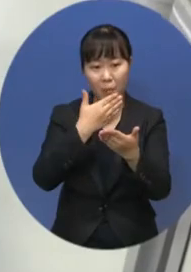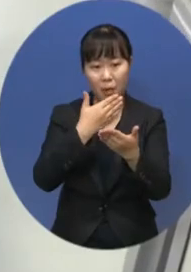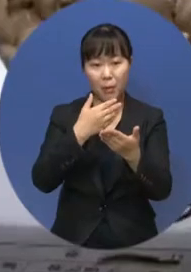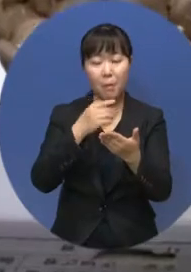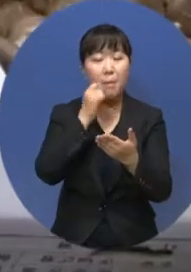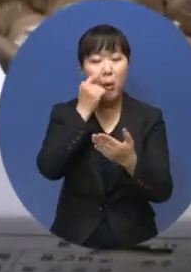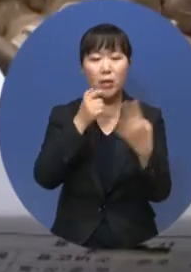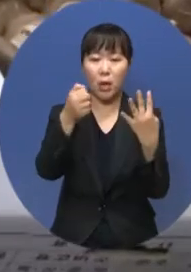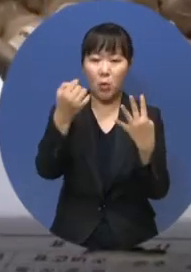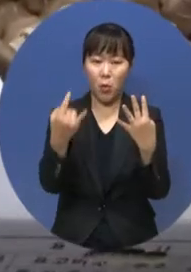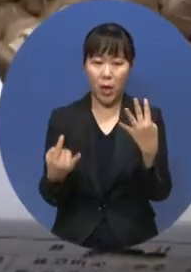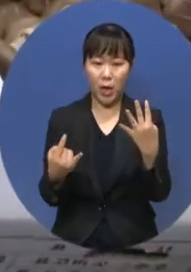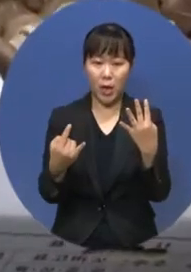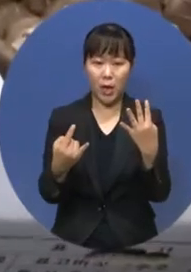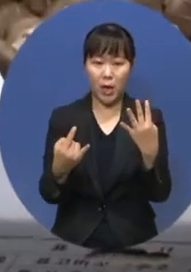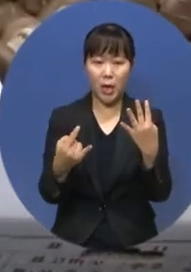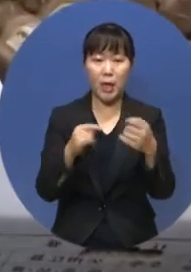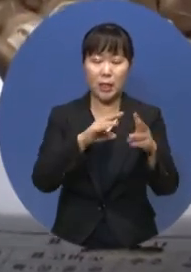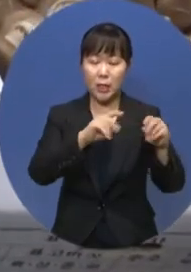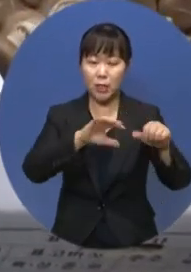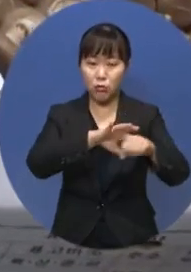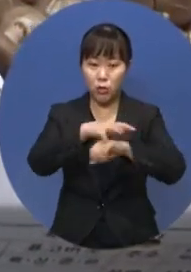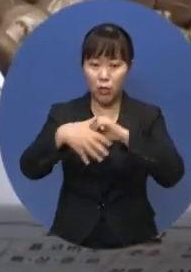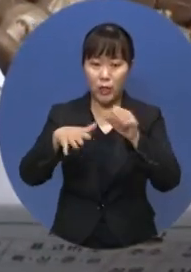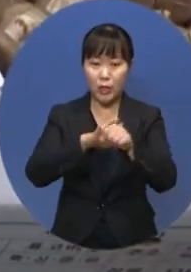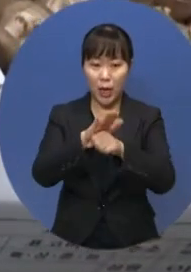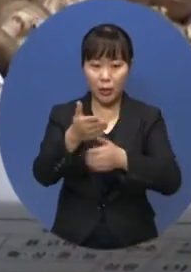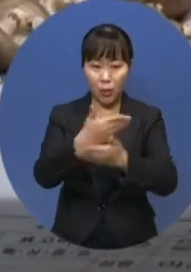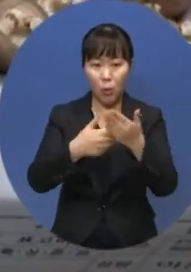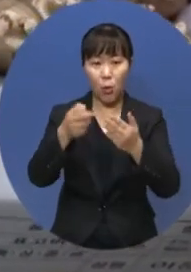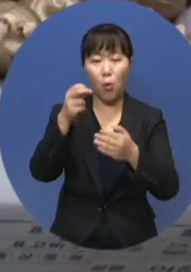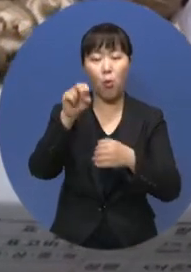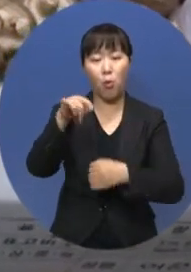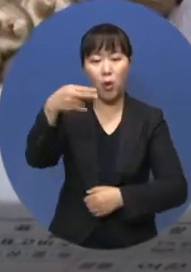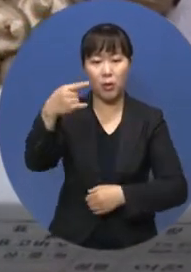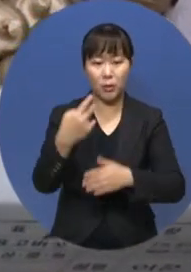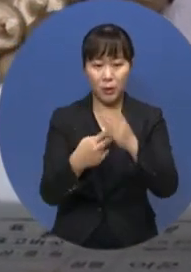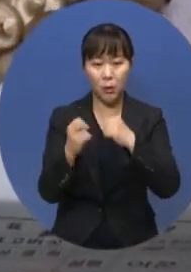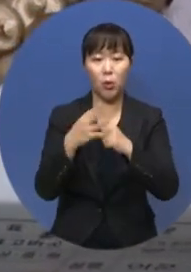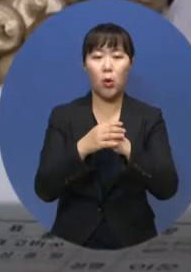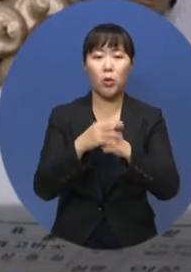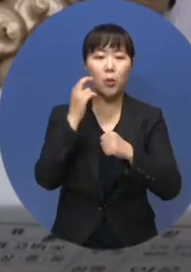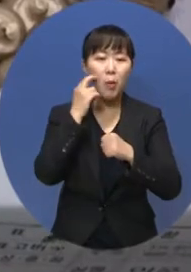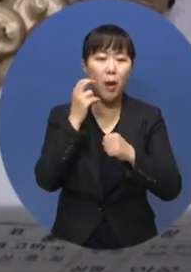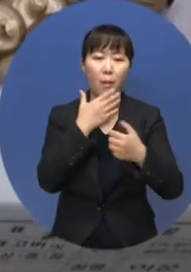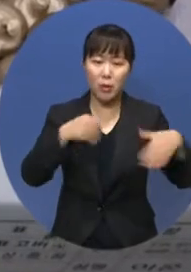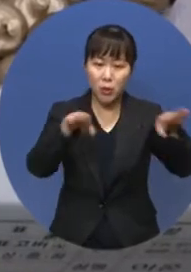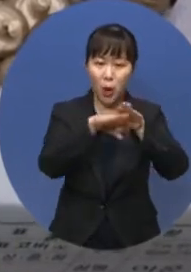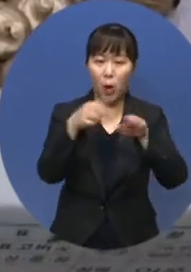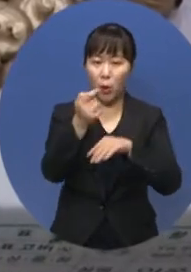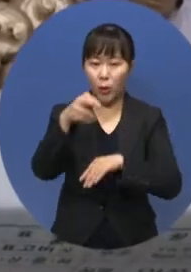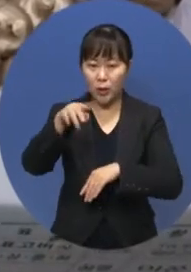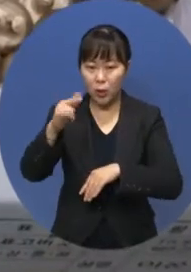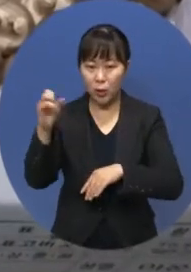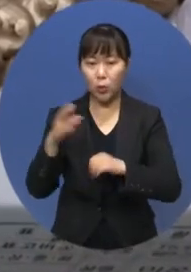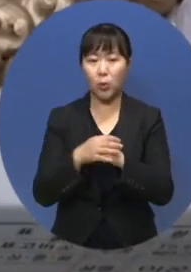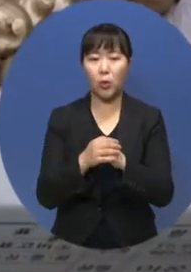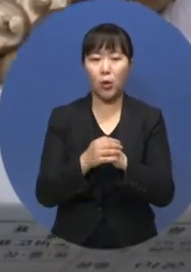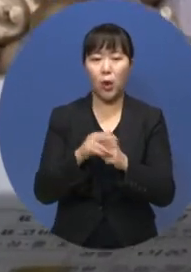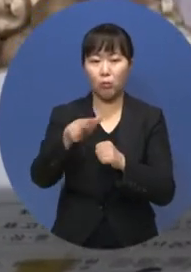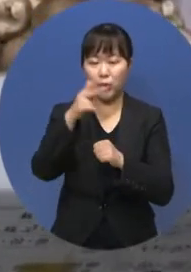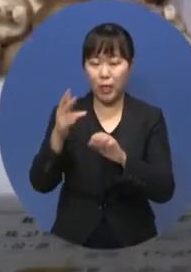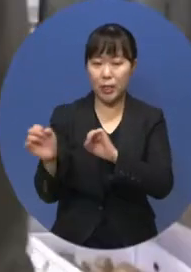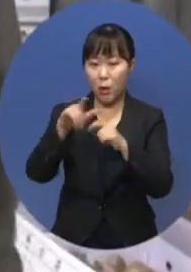4주, 지구촌 사랑 나눔과 월드비전 송파 복지관, 과천 복지관, 자양동 무지개 재활안